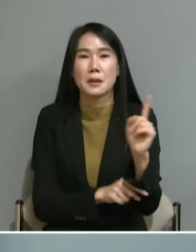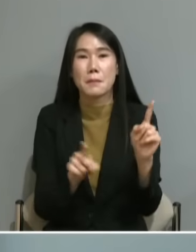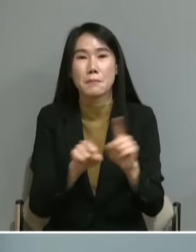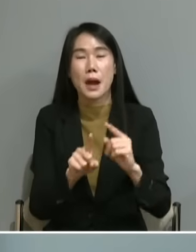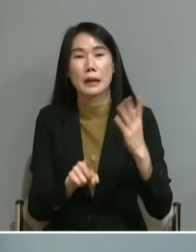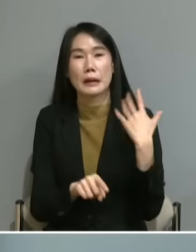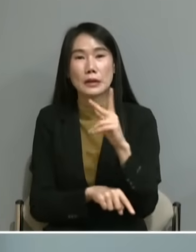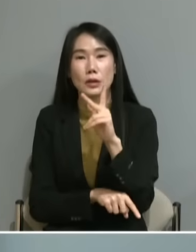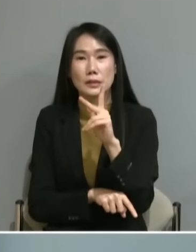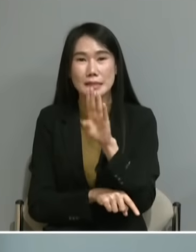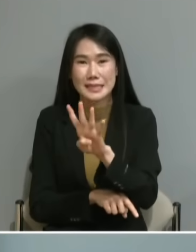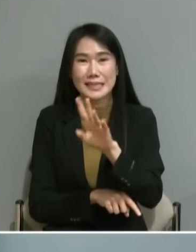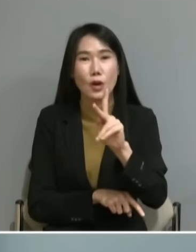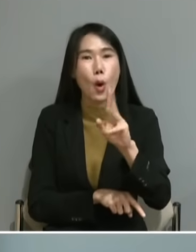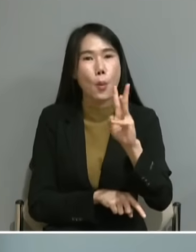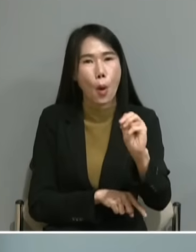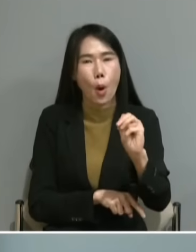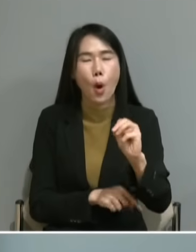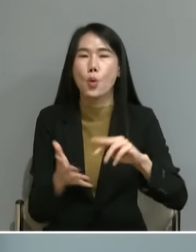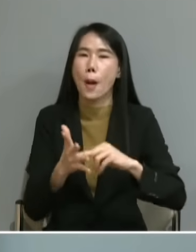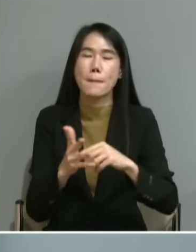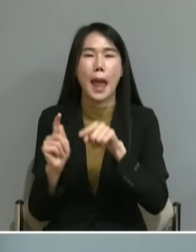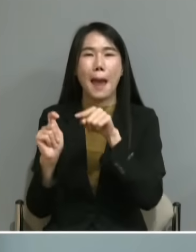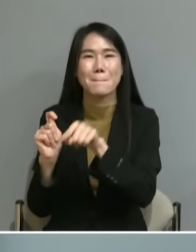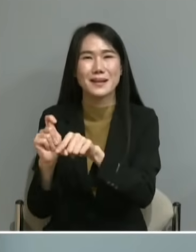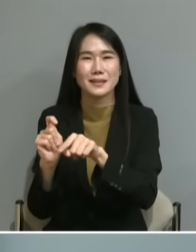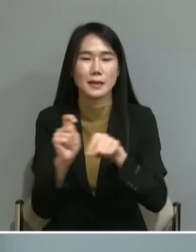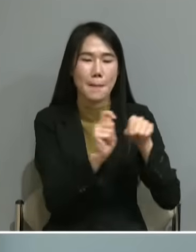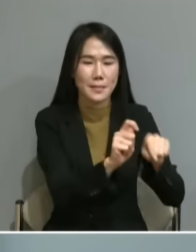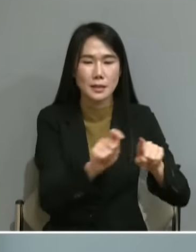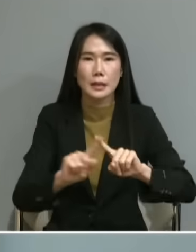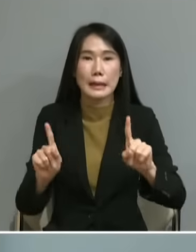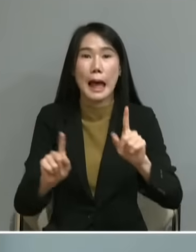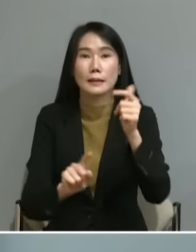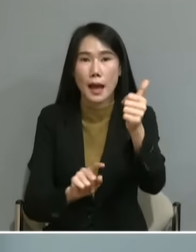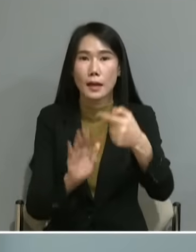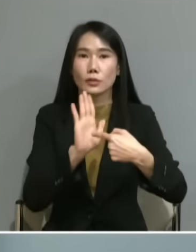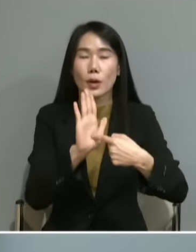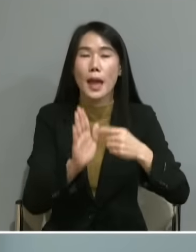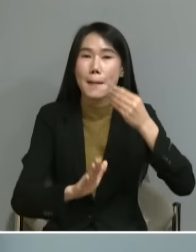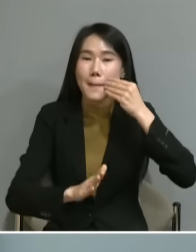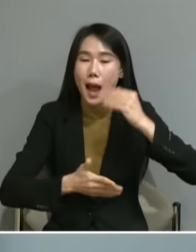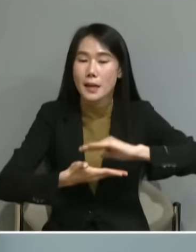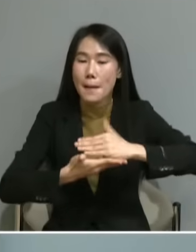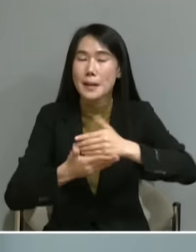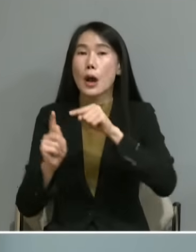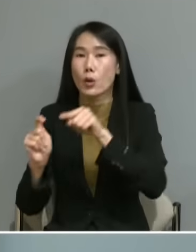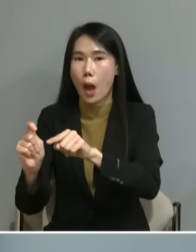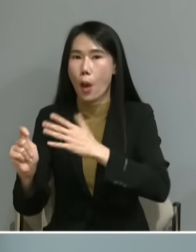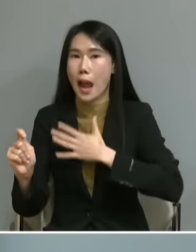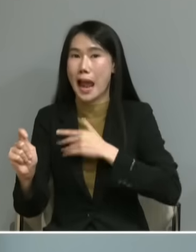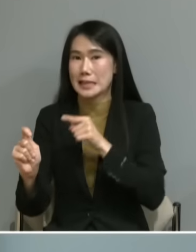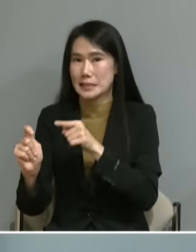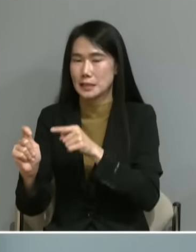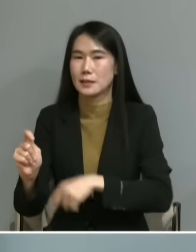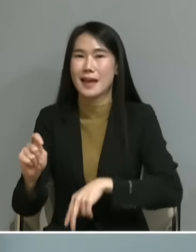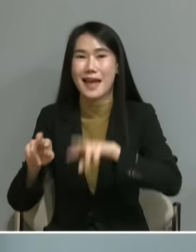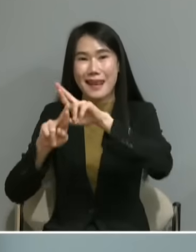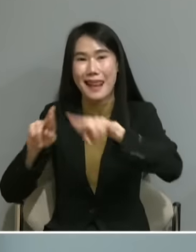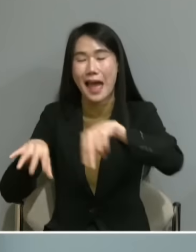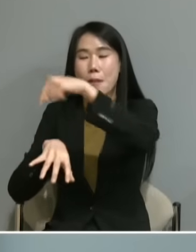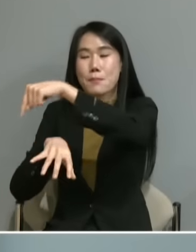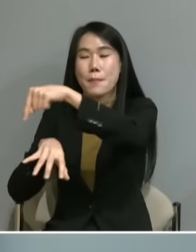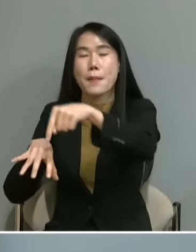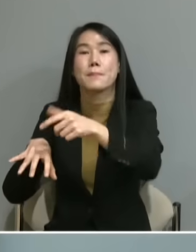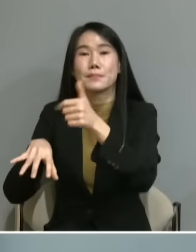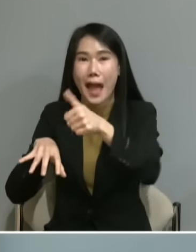าก4 กิโลเมตรเป็น1 อำเภอนะครับหมายความว่าถ้าทะเบียนบ้านของท่านอยู่ในอำเภอใดท่านสามารถใช้ในร้านค้าในอำเ